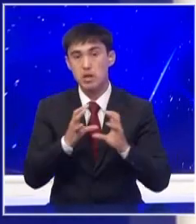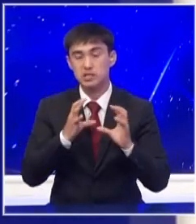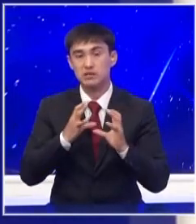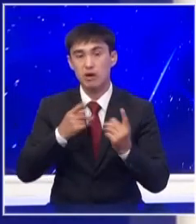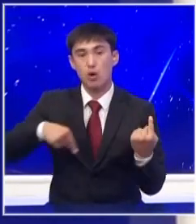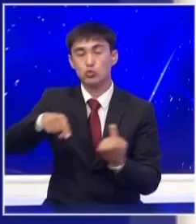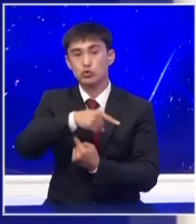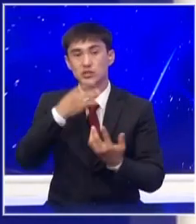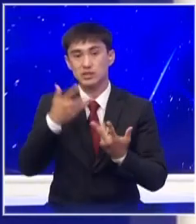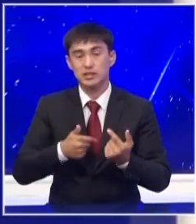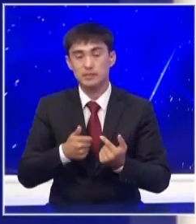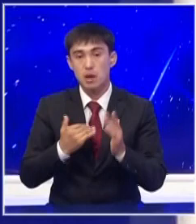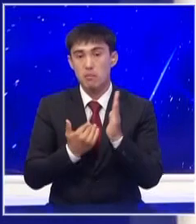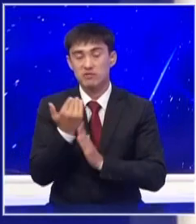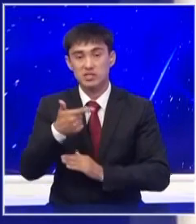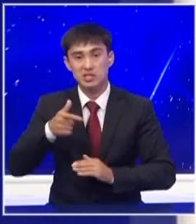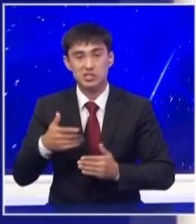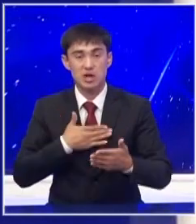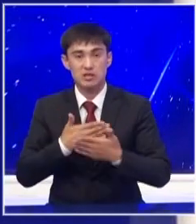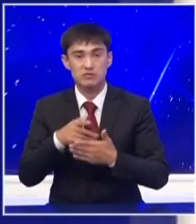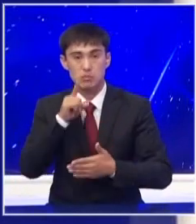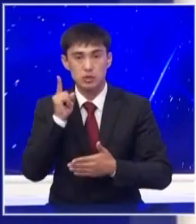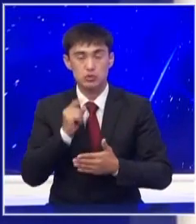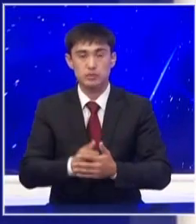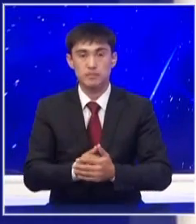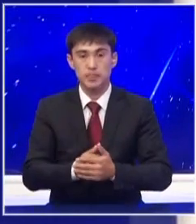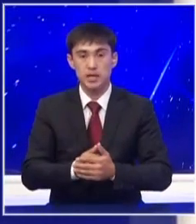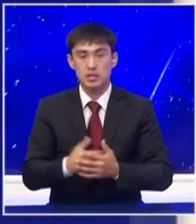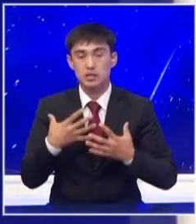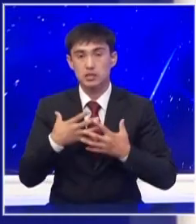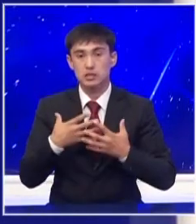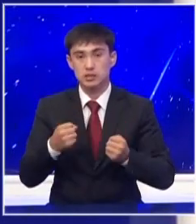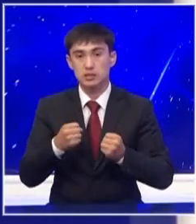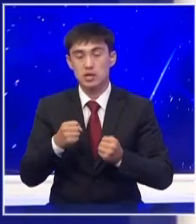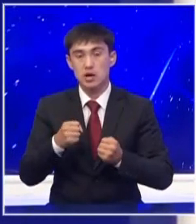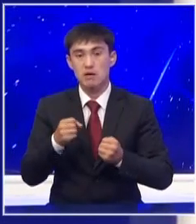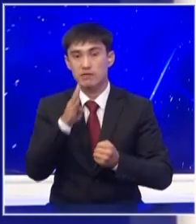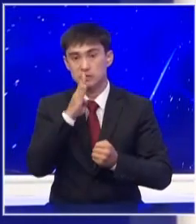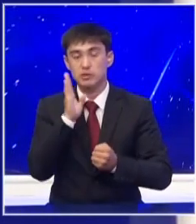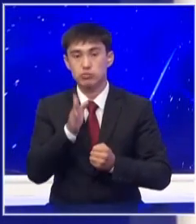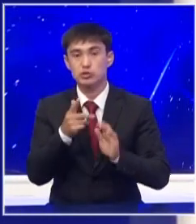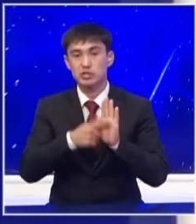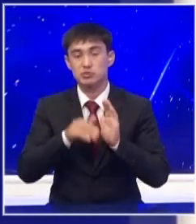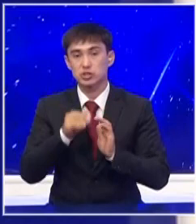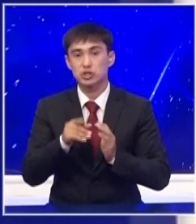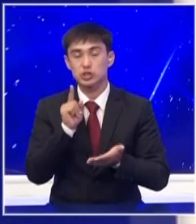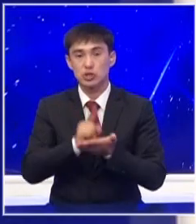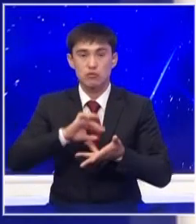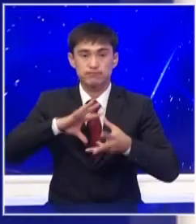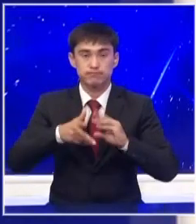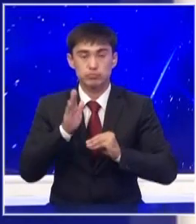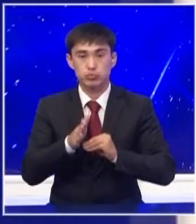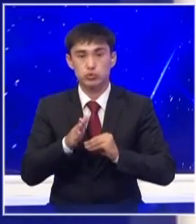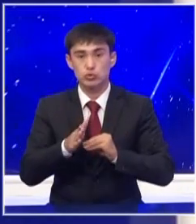отношения к окружающей среде, повышение гражданской активности молодежи. Помимо заработной платы в размере 70 тысяч с учетом налогов, все бойцы